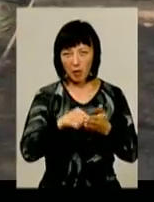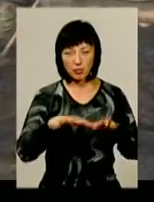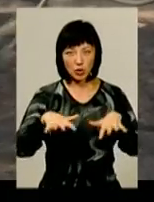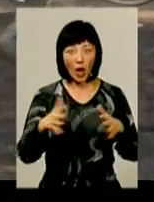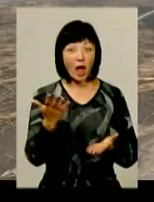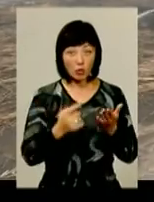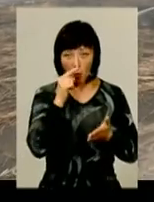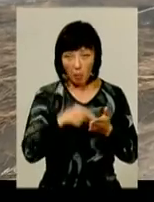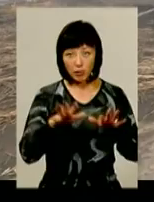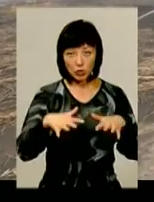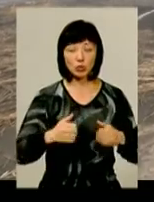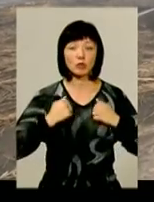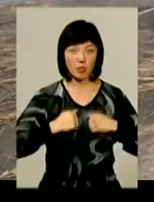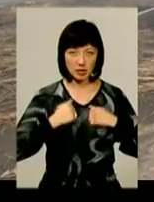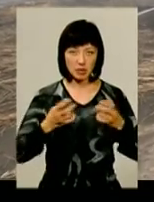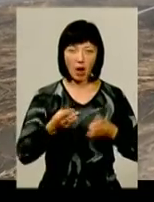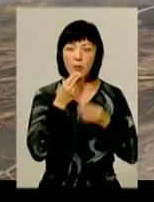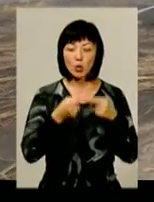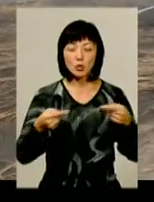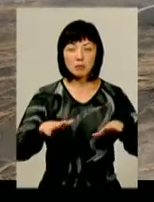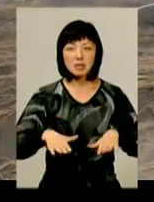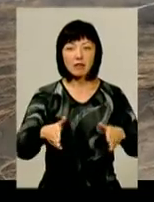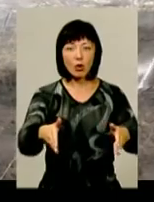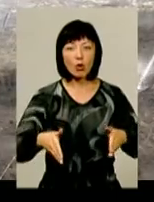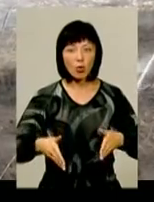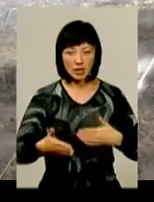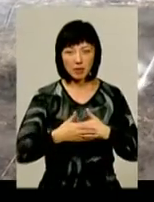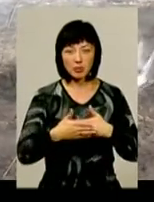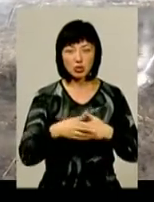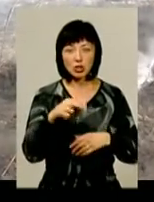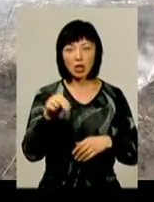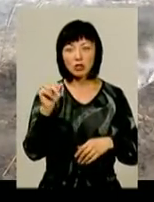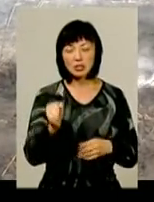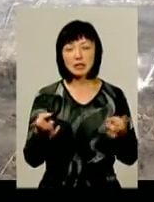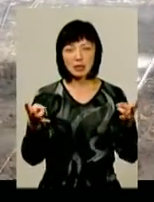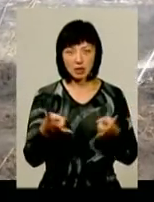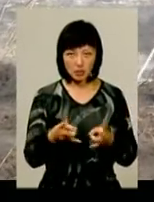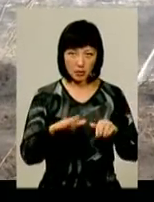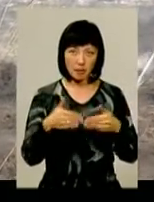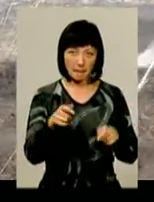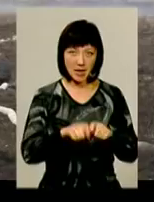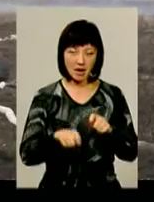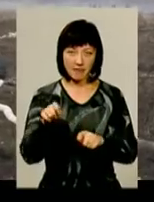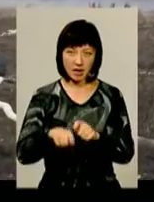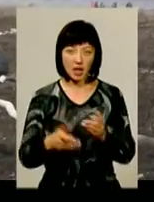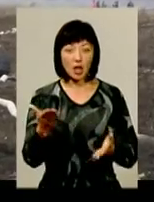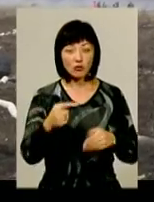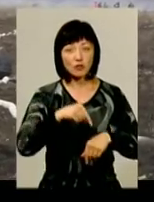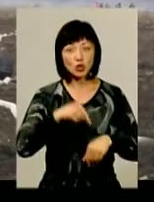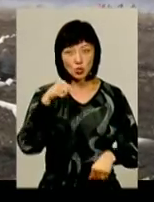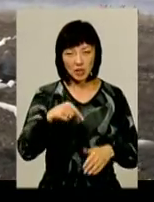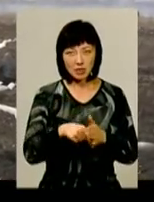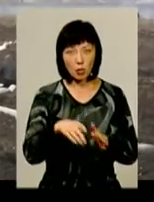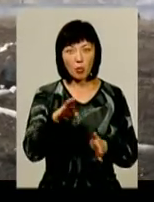опадів не вдалося, прийміть душ. А продукцію із місцевих городів та найближчих дачних масивів все-таки рекомендують перевірити. Якщо ж ви відчули